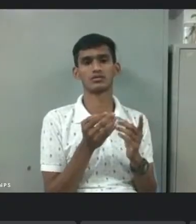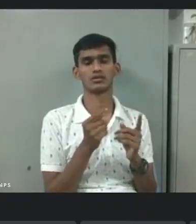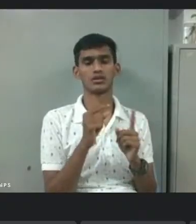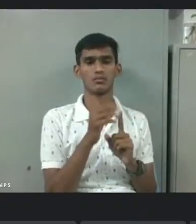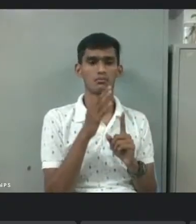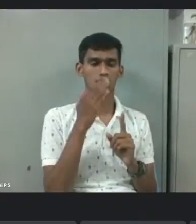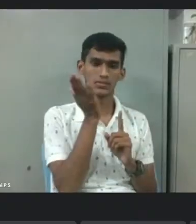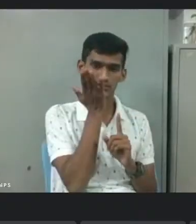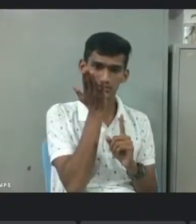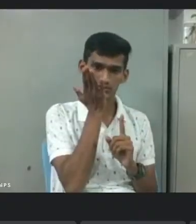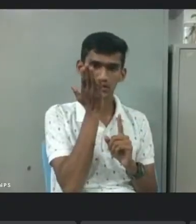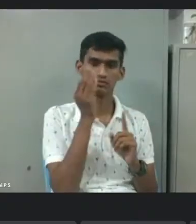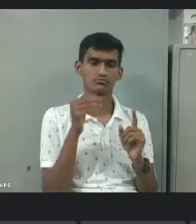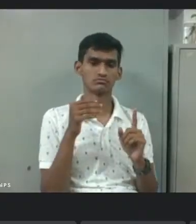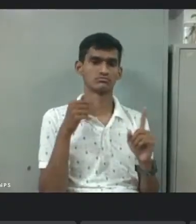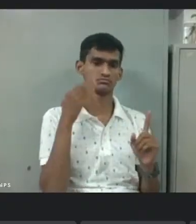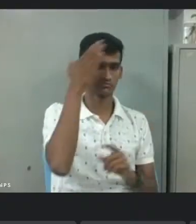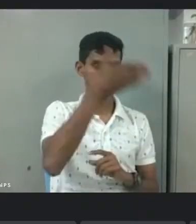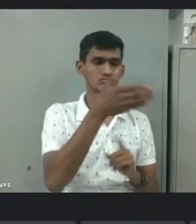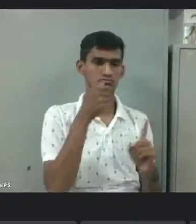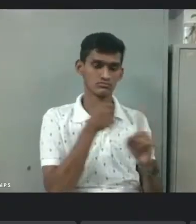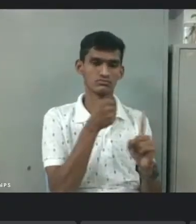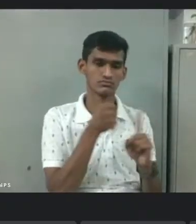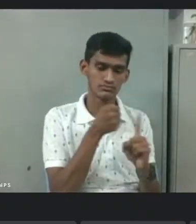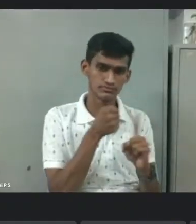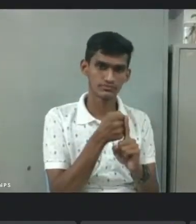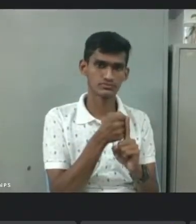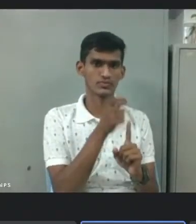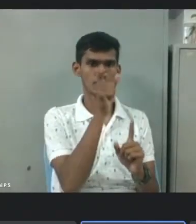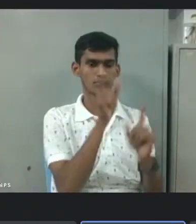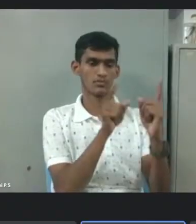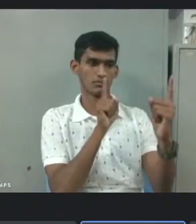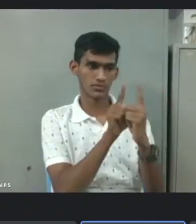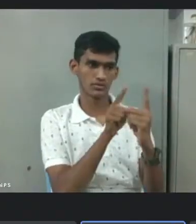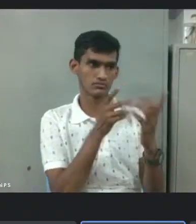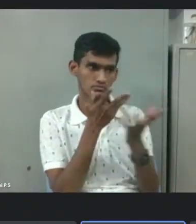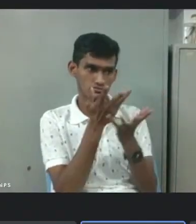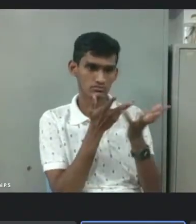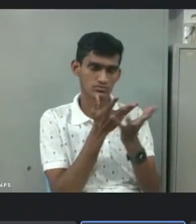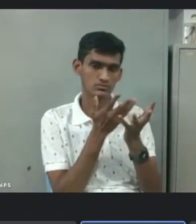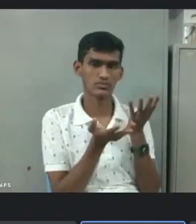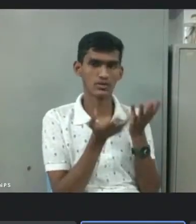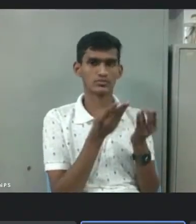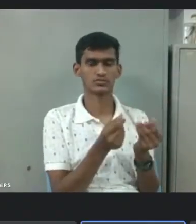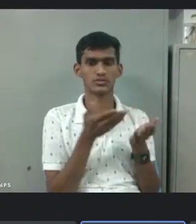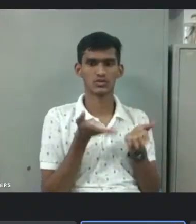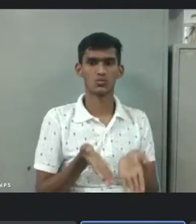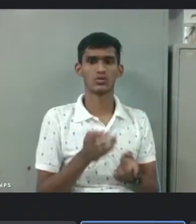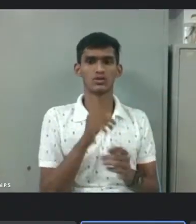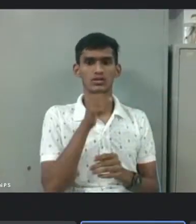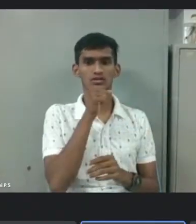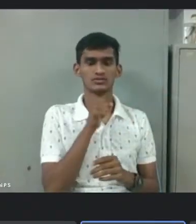അതിൽ പറയാനായിട്ടും സ്ട്രോങ് ആയിട്ട് ഒന്ന് ശ്രമിച്ചു കഴിഞ്ഞാൽ ഈ പറഞ്ഞ പോലെ സ്ഥലം ഈ മക്കളെ 18 വയസ്സ് കഴിഞ്ഞ് 20